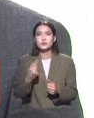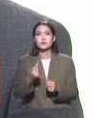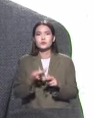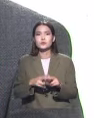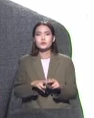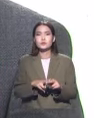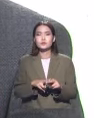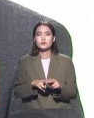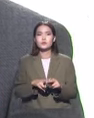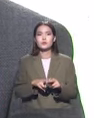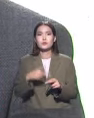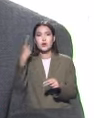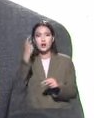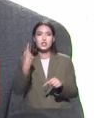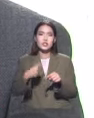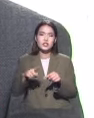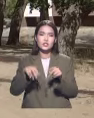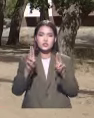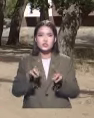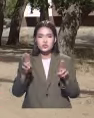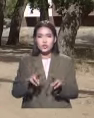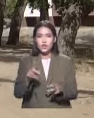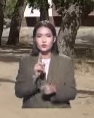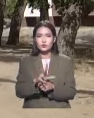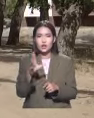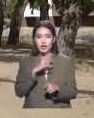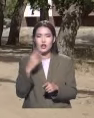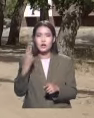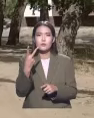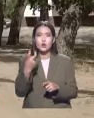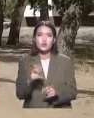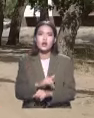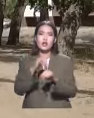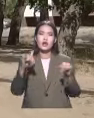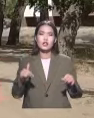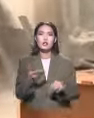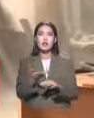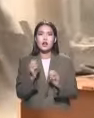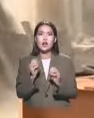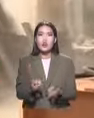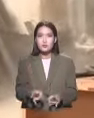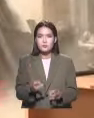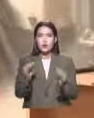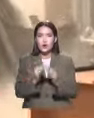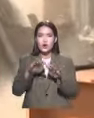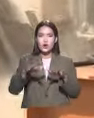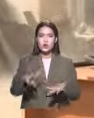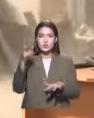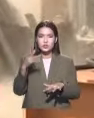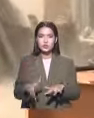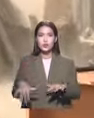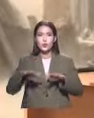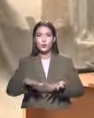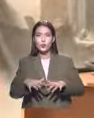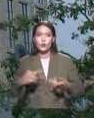жердегі тұрғындардың мүлік иелерінің жаңағы міндеті болып табылады. Астанада 200-ден астам апатты үй бар. Оларды 2029 жылға дейін түгел бұзып, орнына